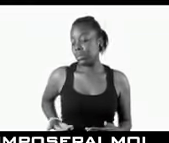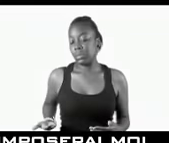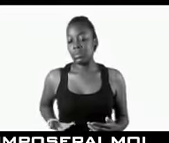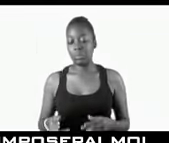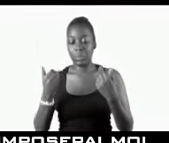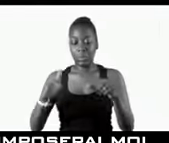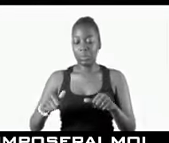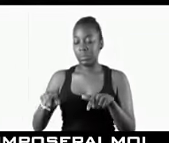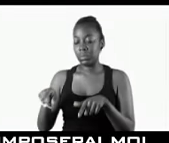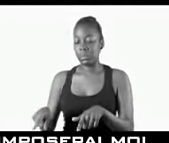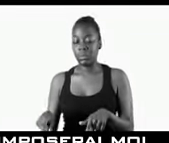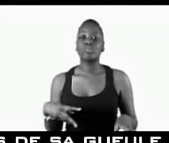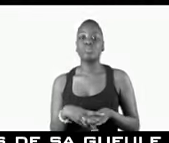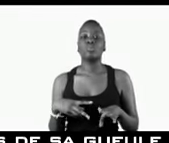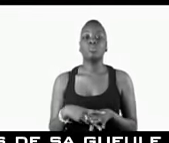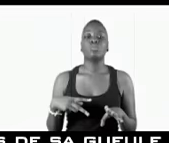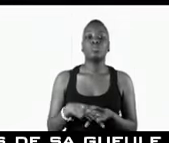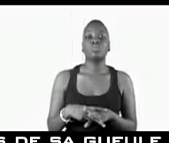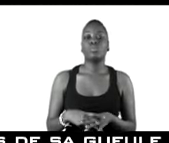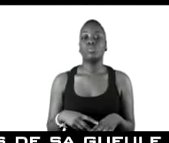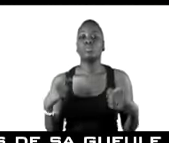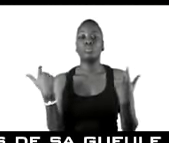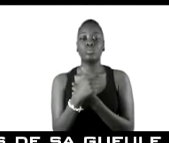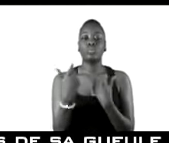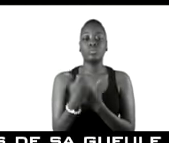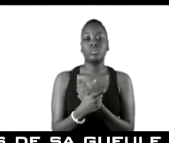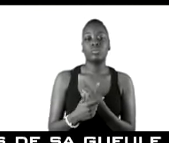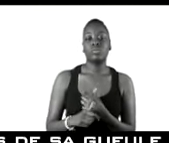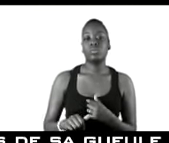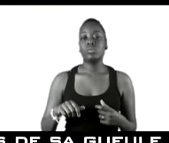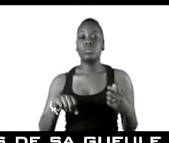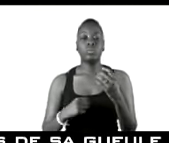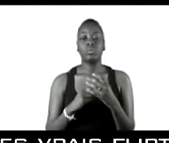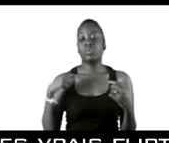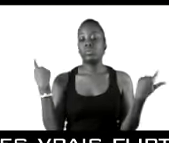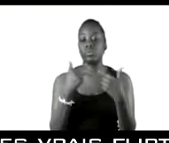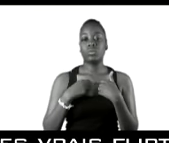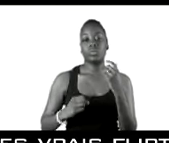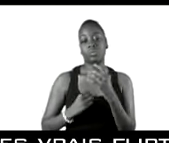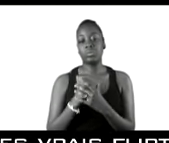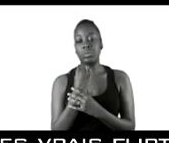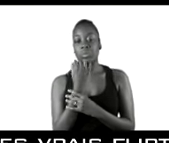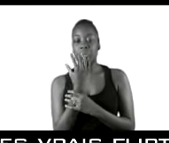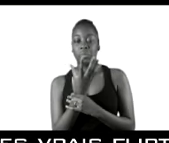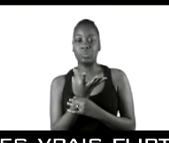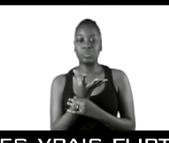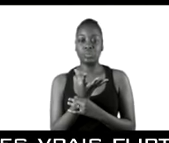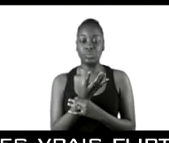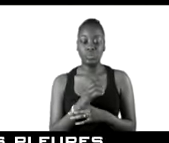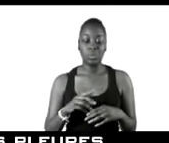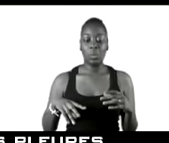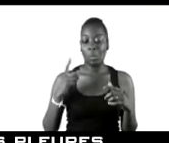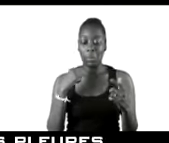Auprès de ma mère, je l'imposerai moi. Au tout début, je me fous de sa gueule. Autour de moi, j'ai que des vraies